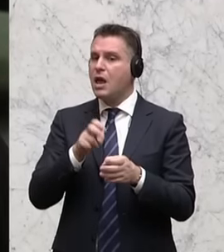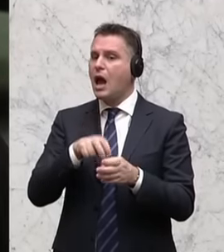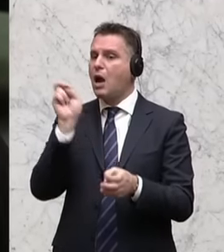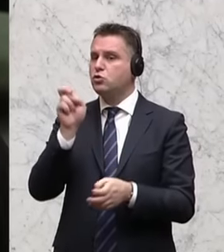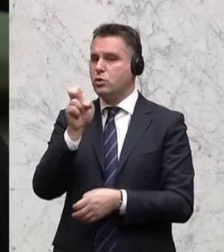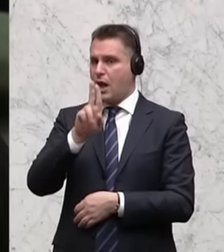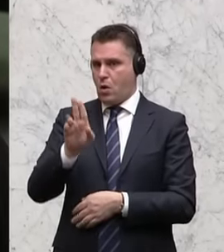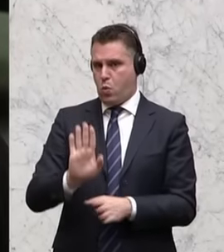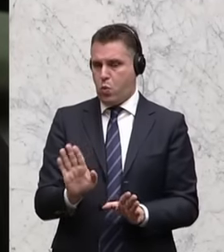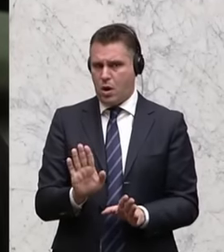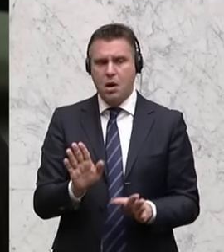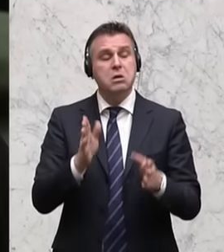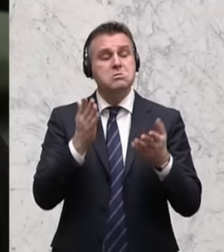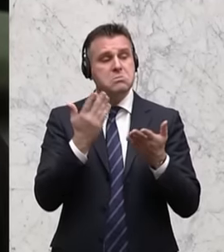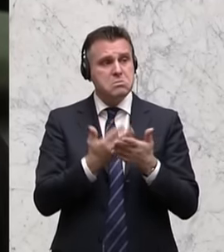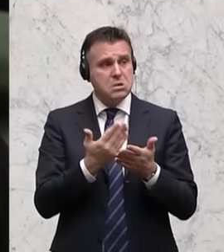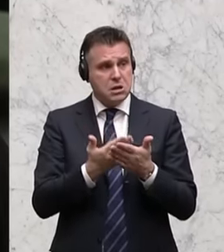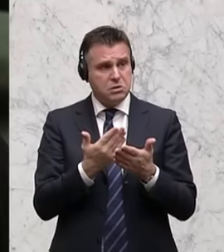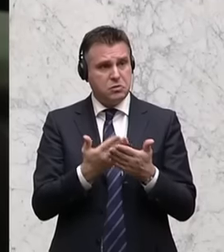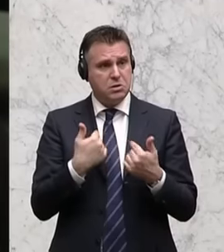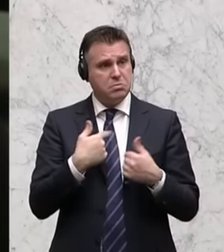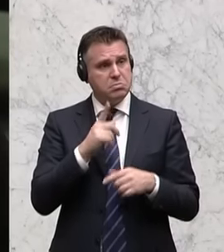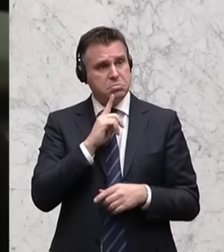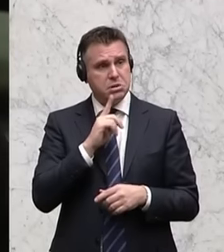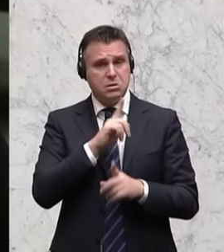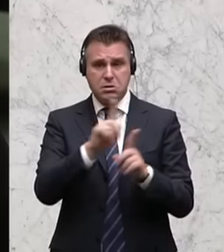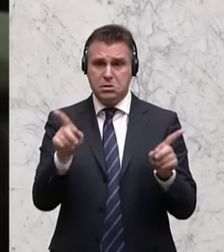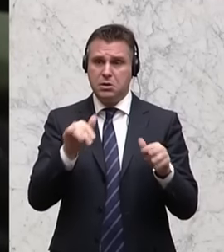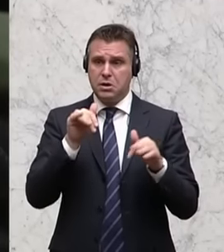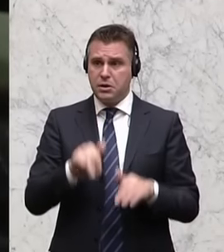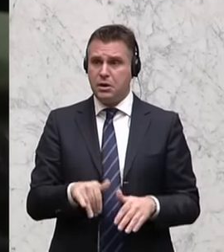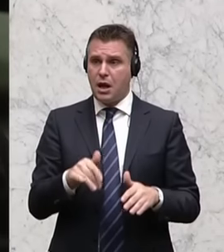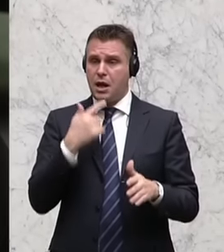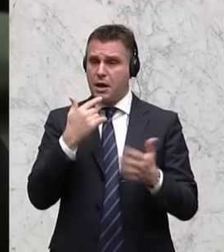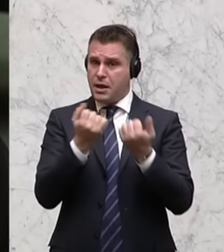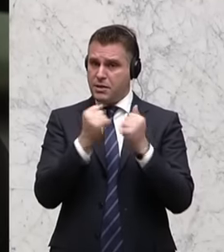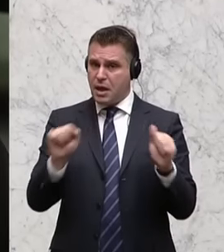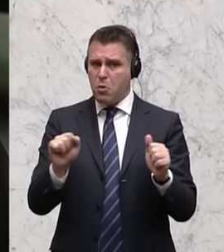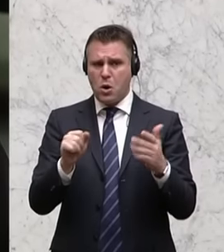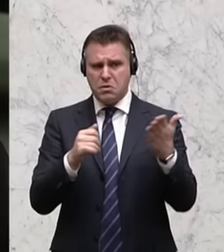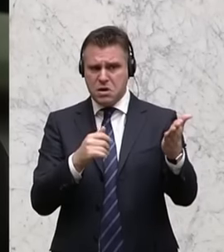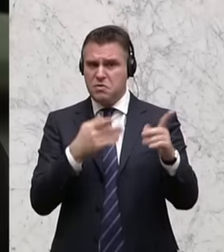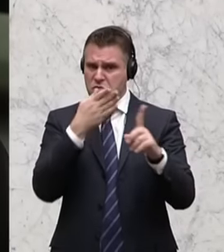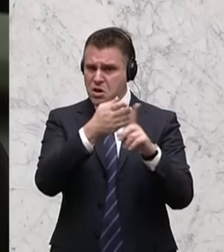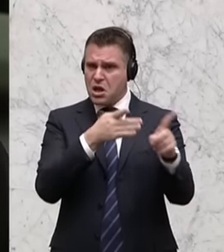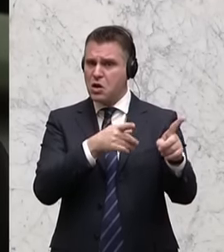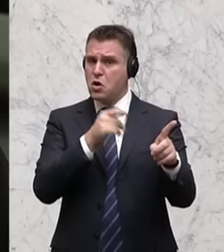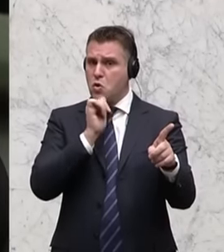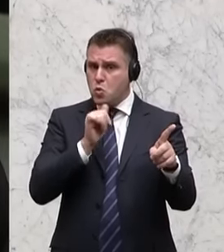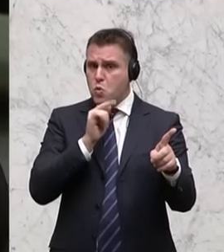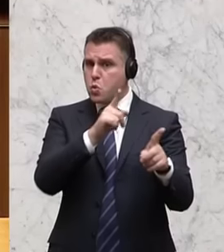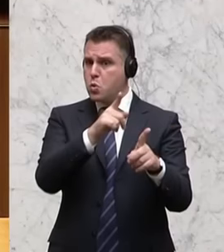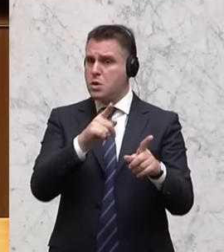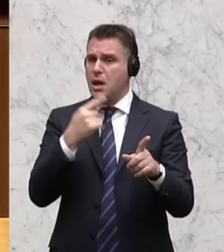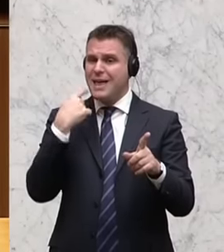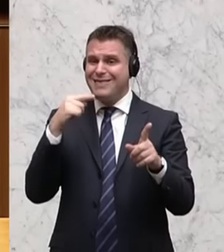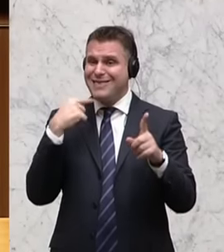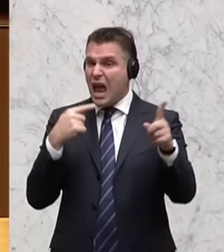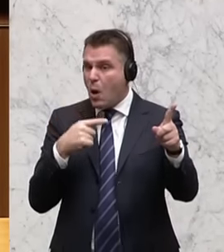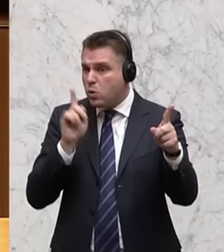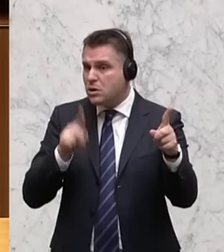auszutreten. Jetzt wundert es mich, dass die direkten Demokratiebefürworter, seien es die Grünen oder die NEOS, dann, wenn es einmal so weit